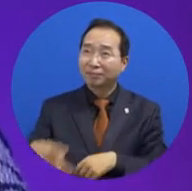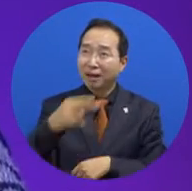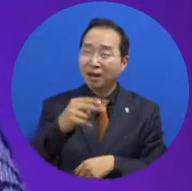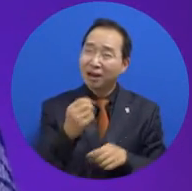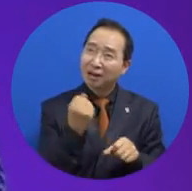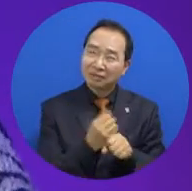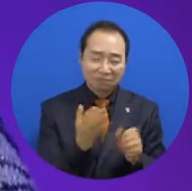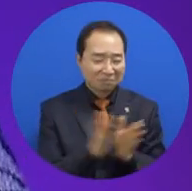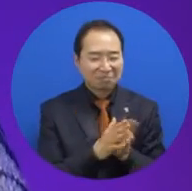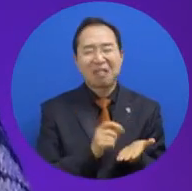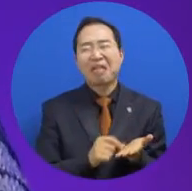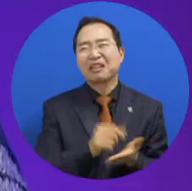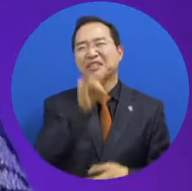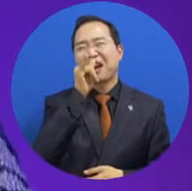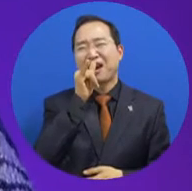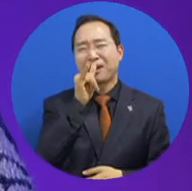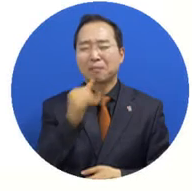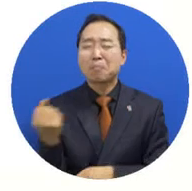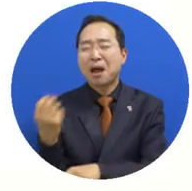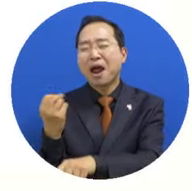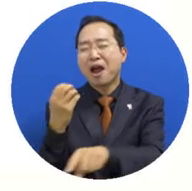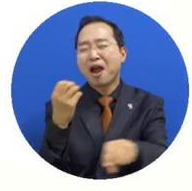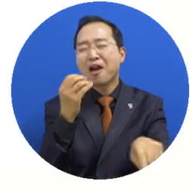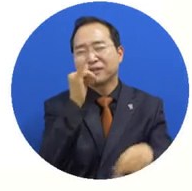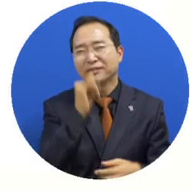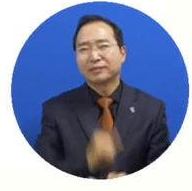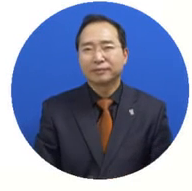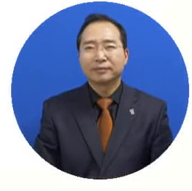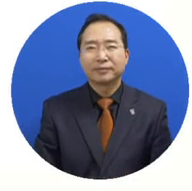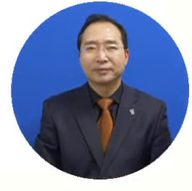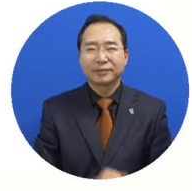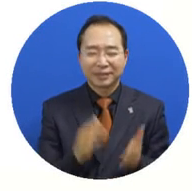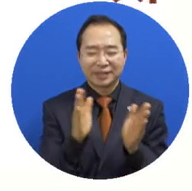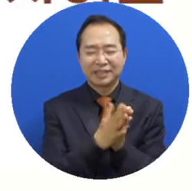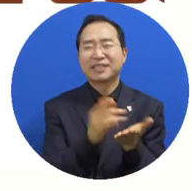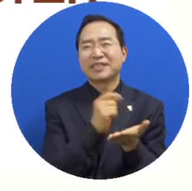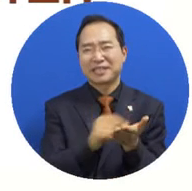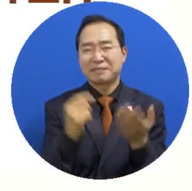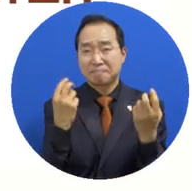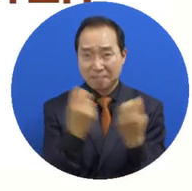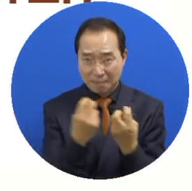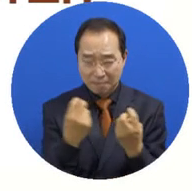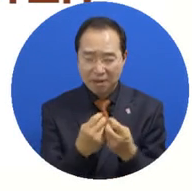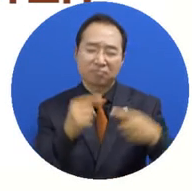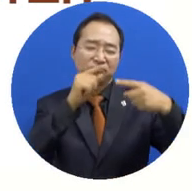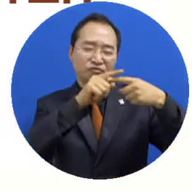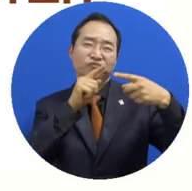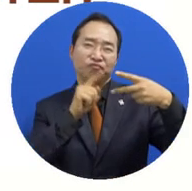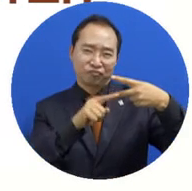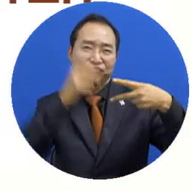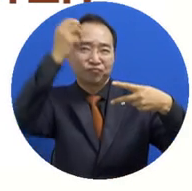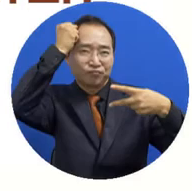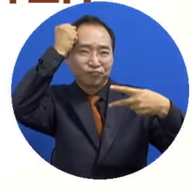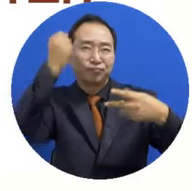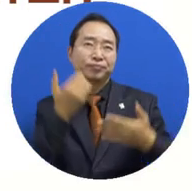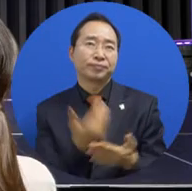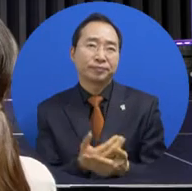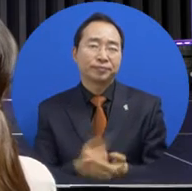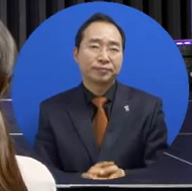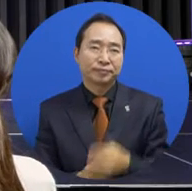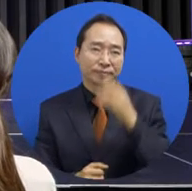그 간증도 하죠. 딱 두 가지만 글쓰기의 비결로 염두에 두시면